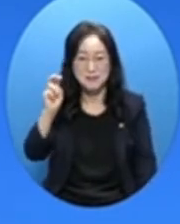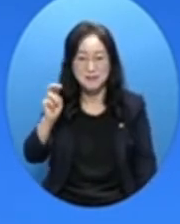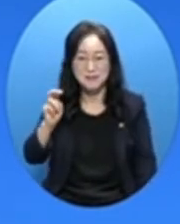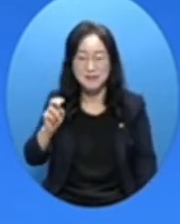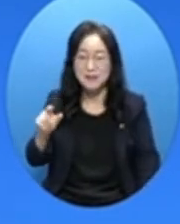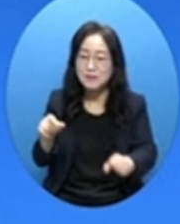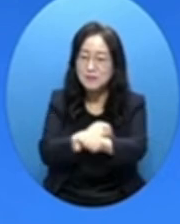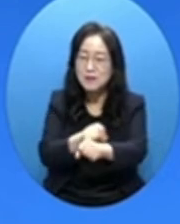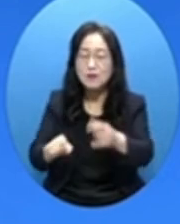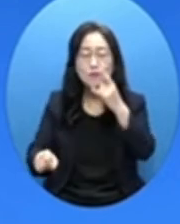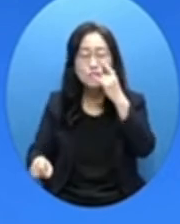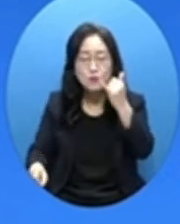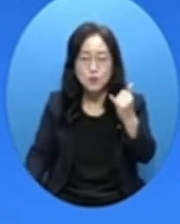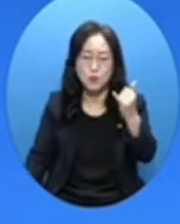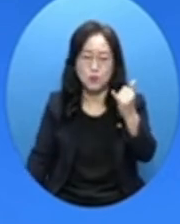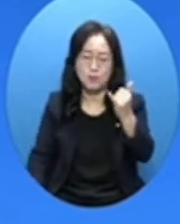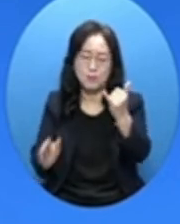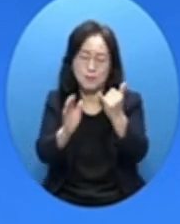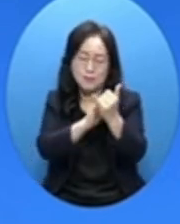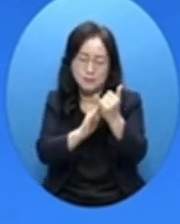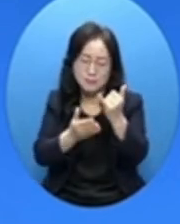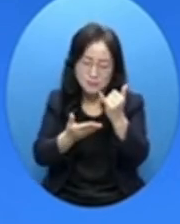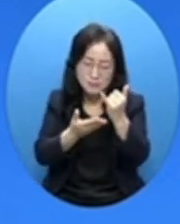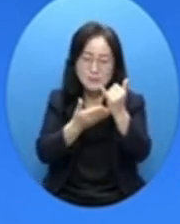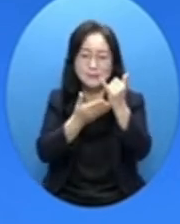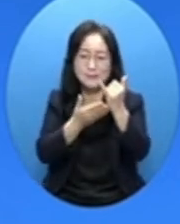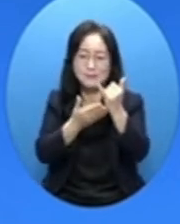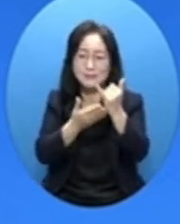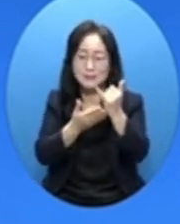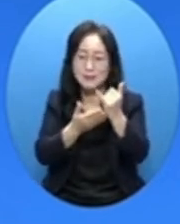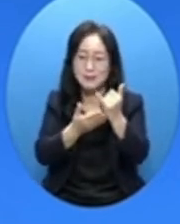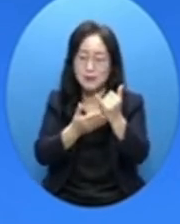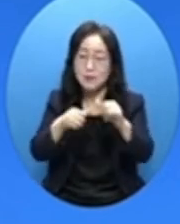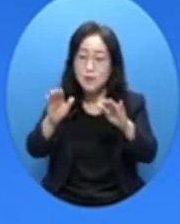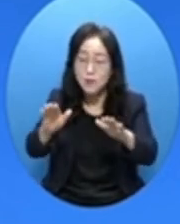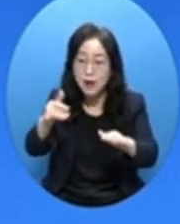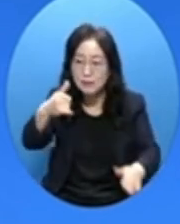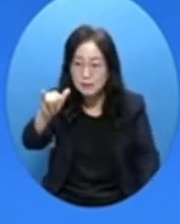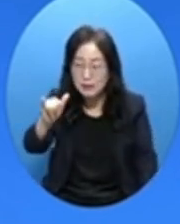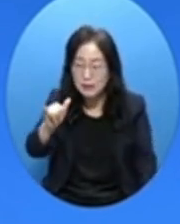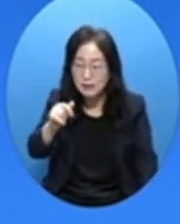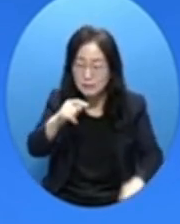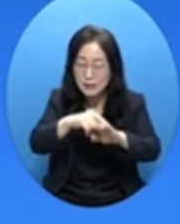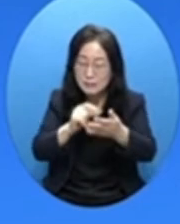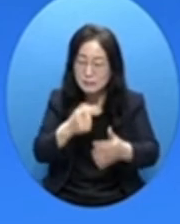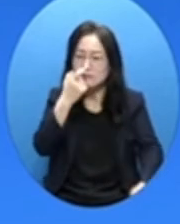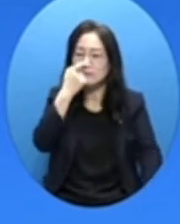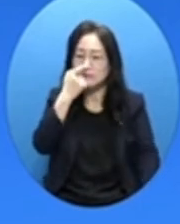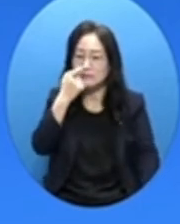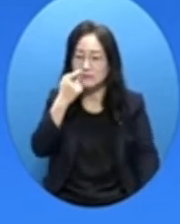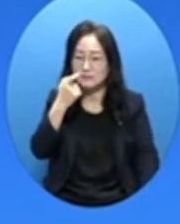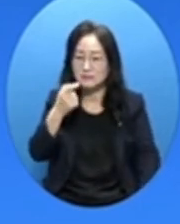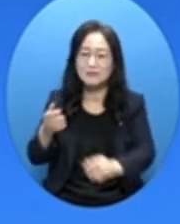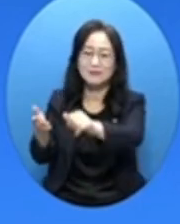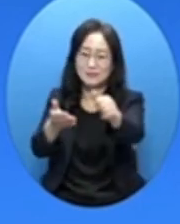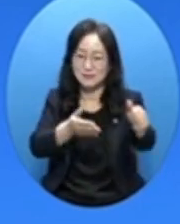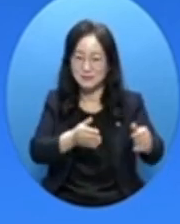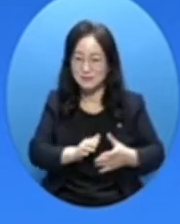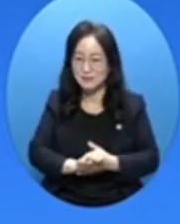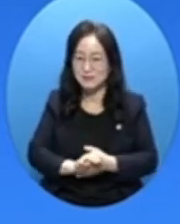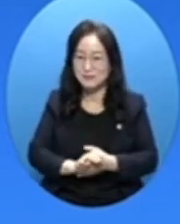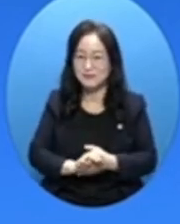특별히 부모님 모시는 자녀들은 오늘 제 말씀을 마음에 새기고 더 잘 모시기 바랍니다.